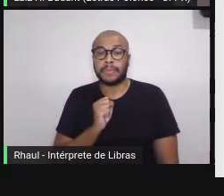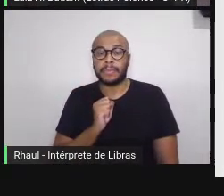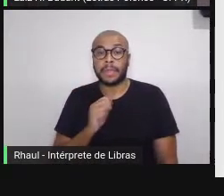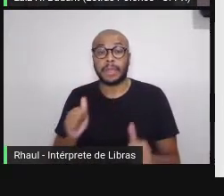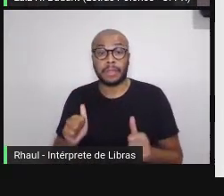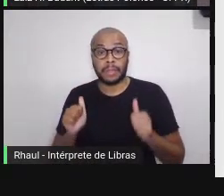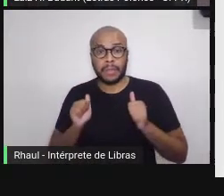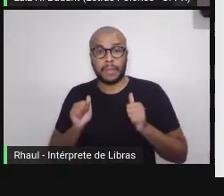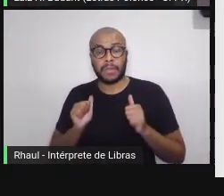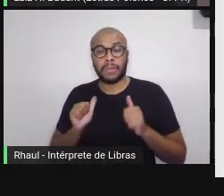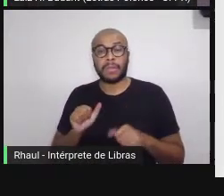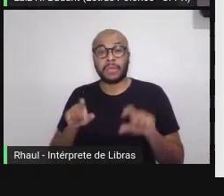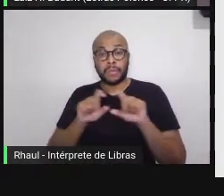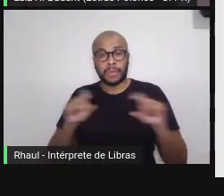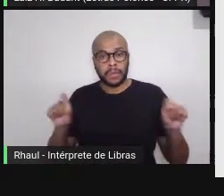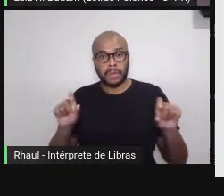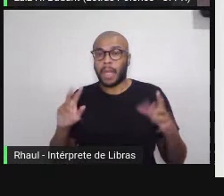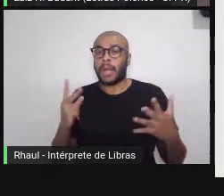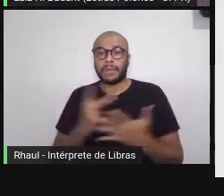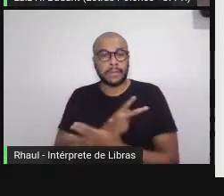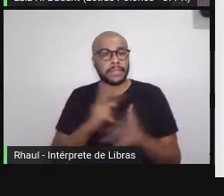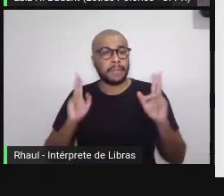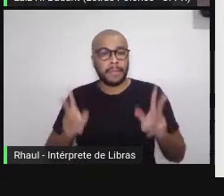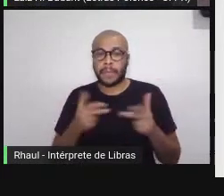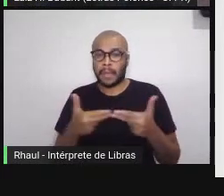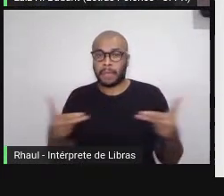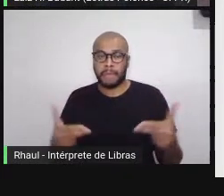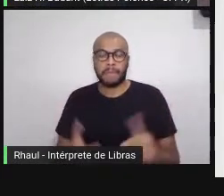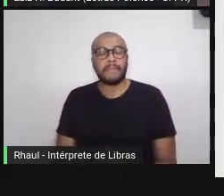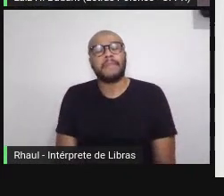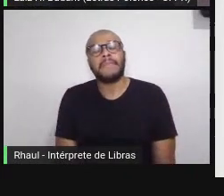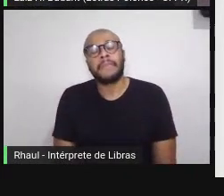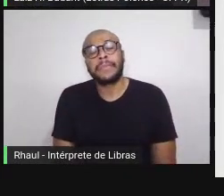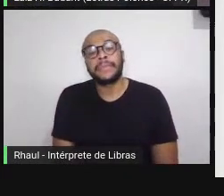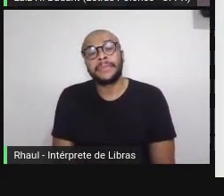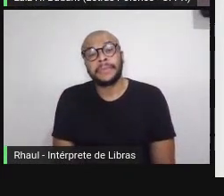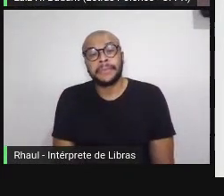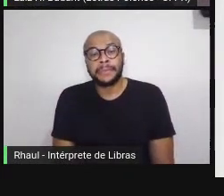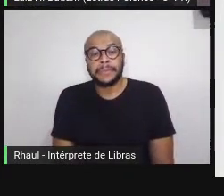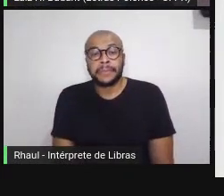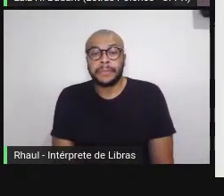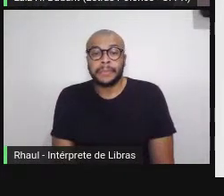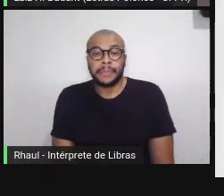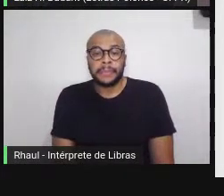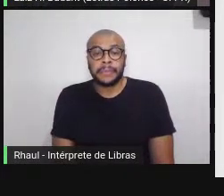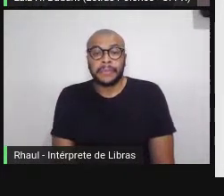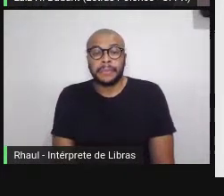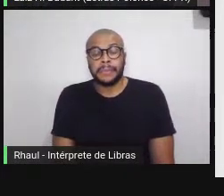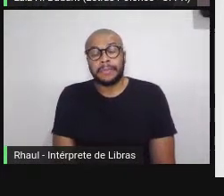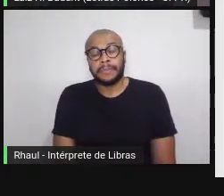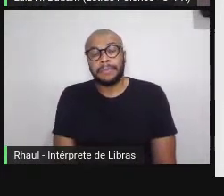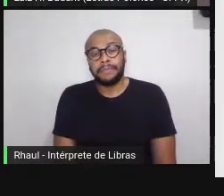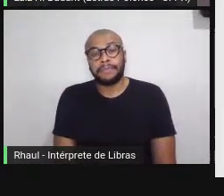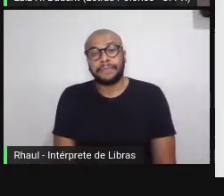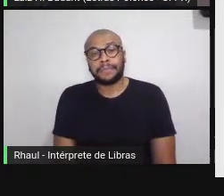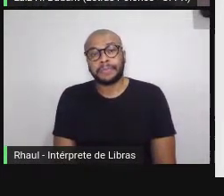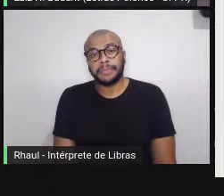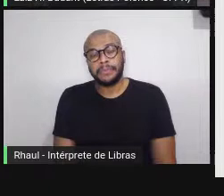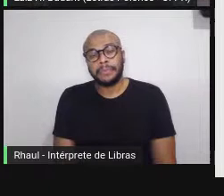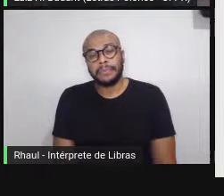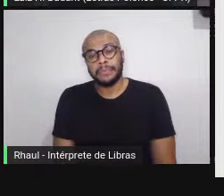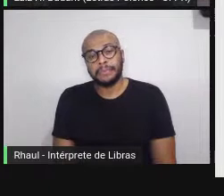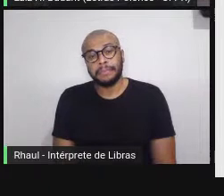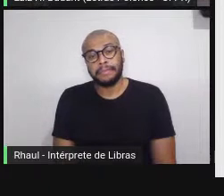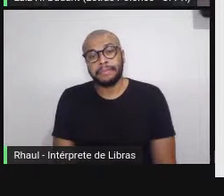neutro, vai acontecer a mesma coisa. To jest Claudia Guccio, nie ma Claudia Guccio, przyglądam się Claudia Guccio, o Guccio não vai